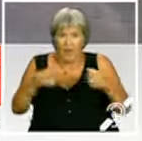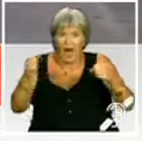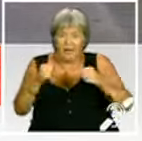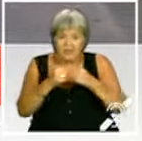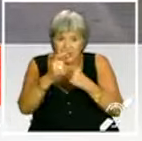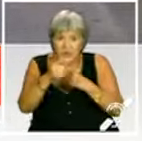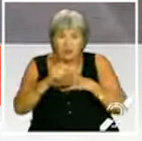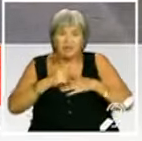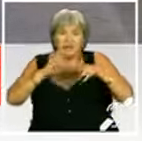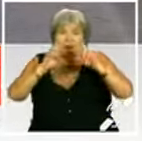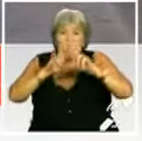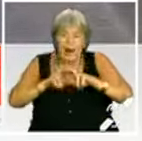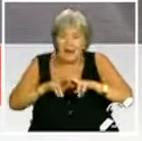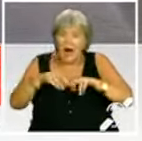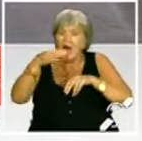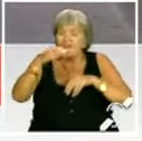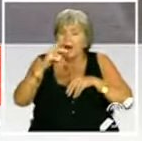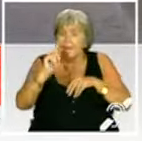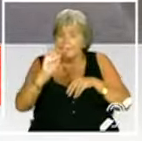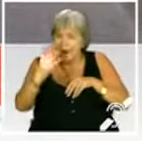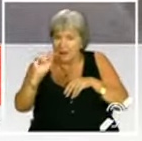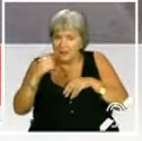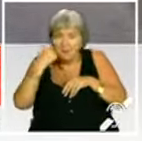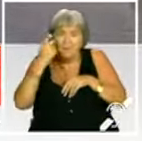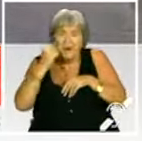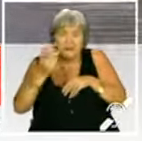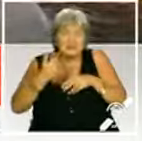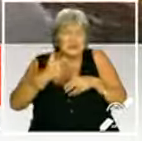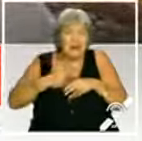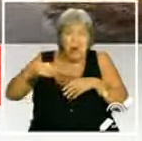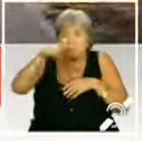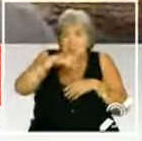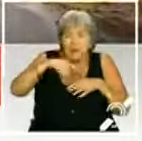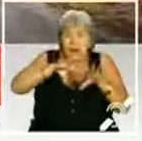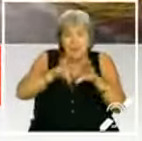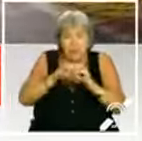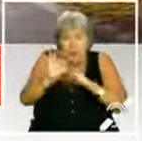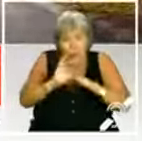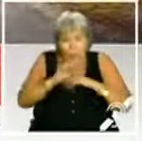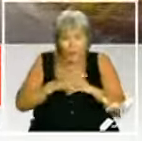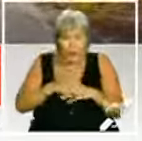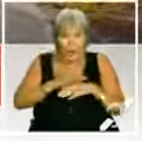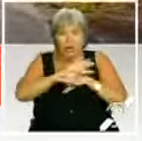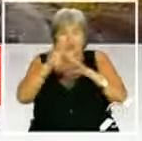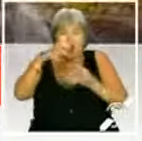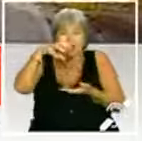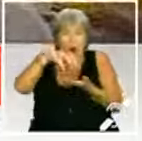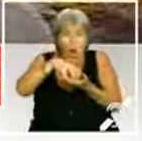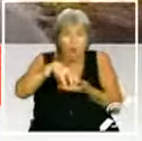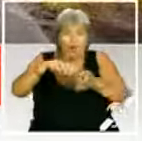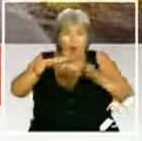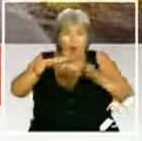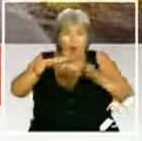Accidentul a avut loc în parcarea exterioară a parcului, când foarte mulți părinți erau la plimbare cu copiii, iar toate locurile de parcare erau ocupate. Oamenii povestesc că